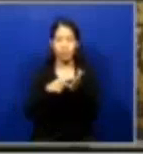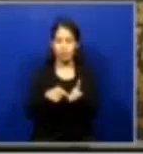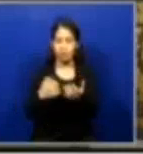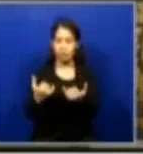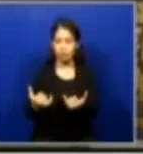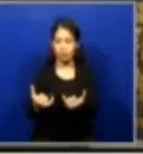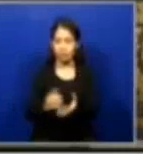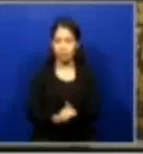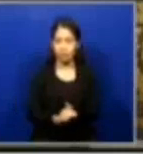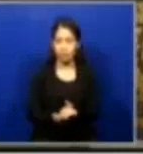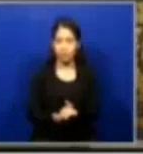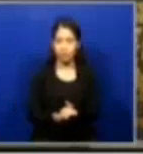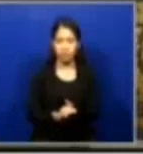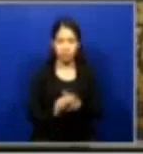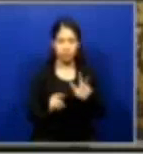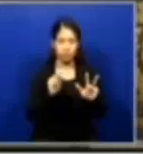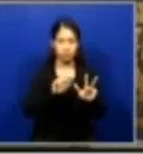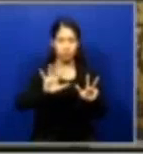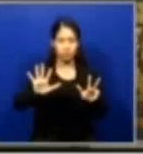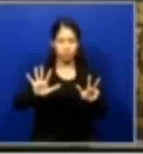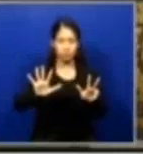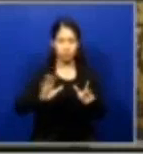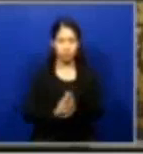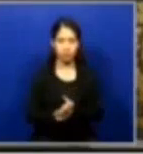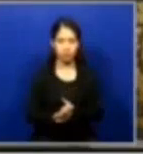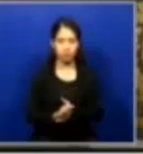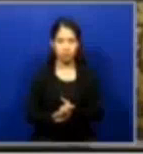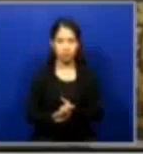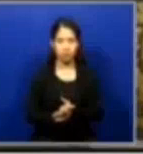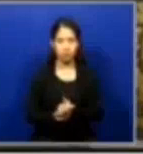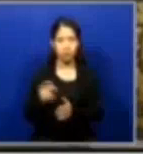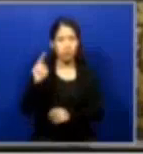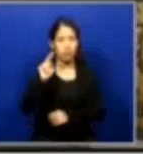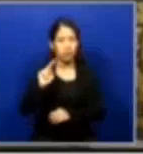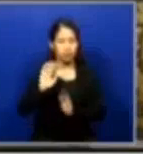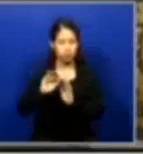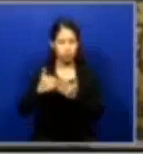บน้ำข้อ 3.5 เนี่ยนะใช้ครอบครัวละ